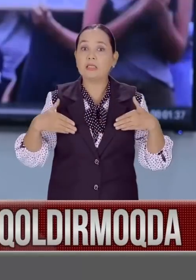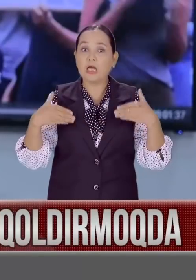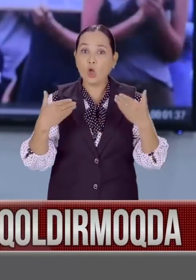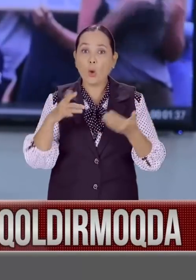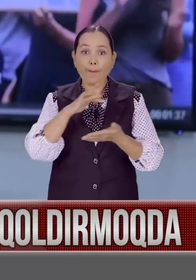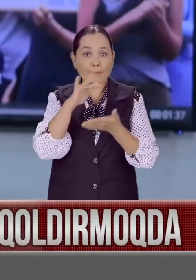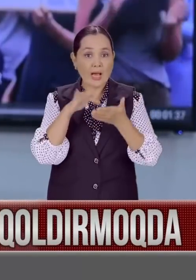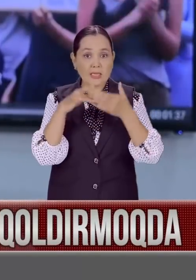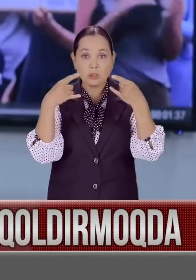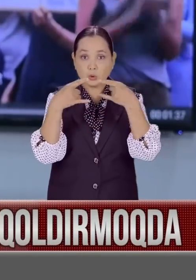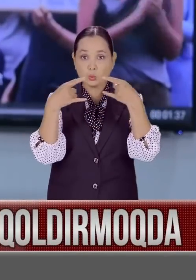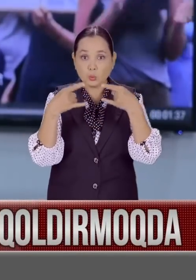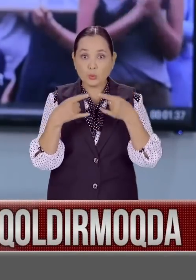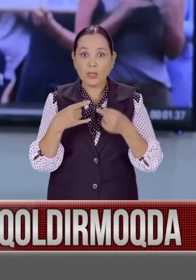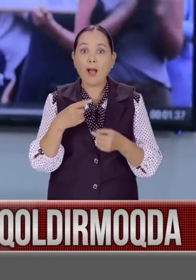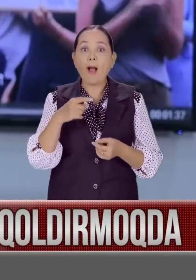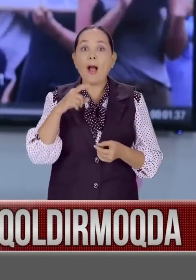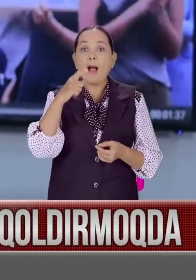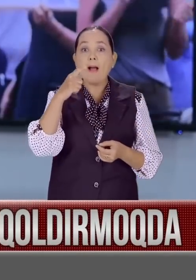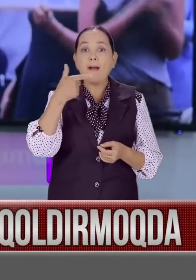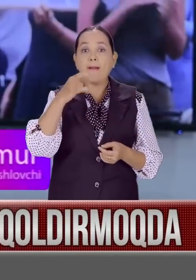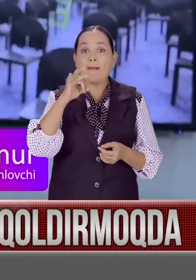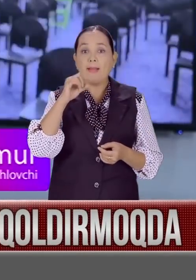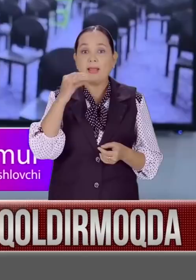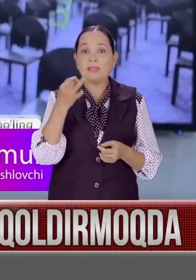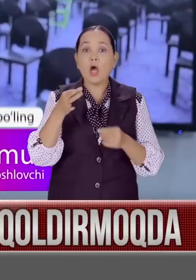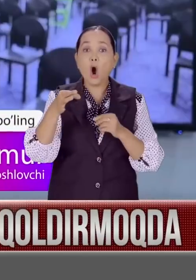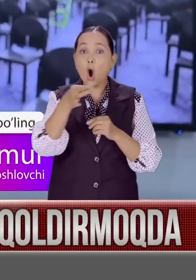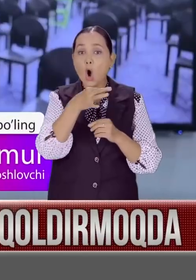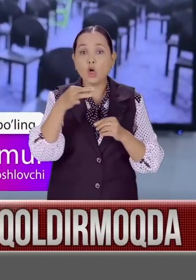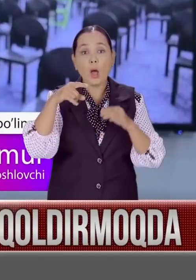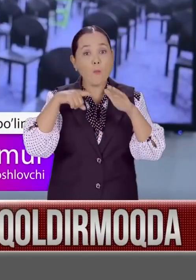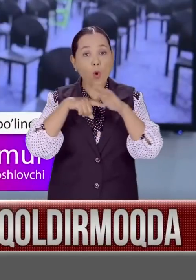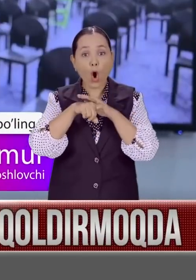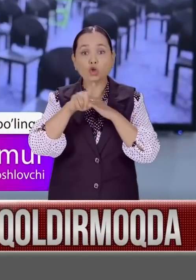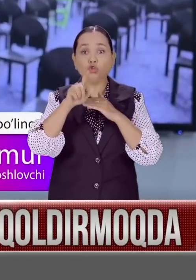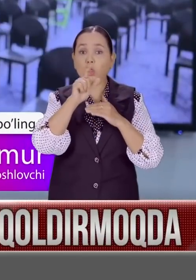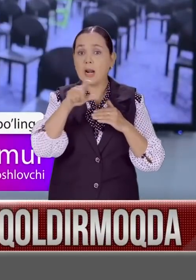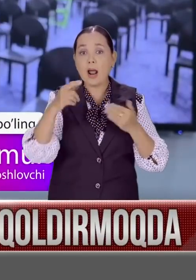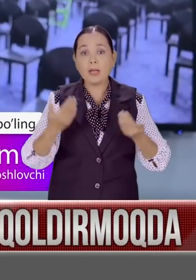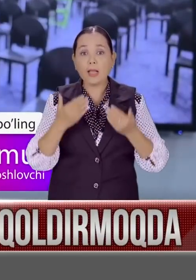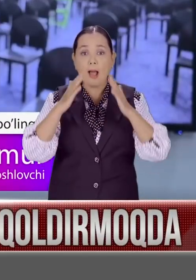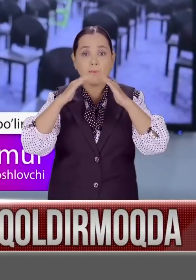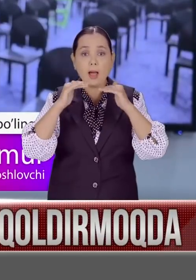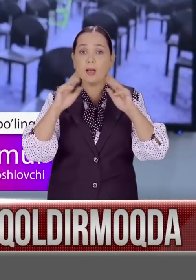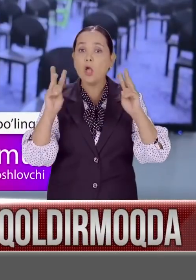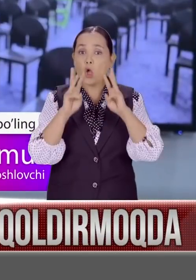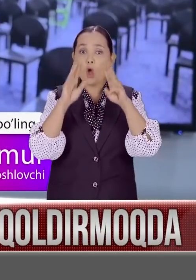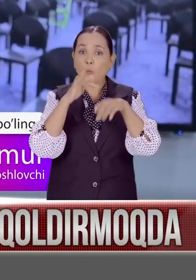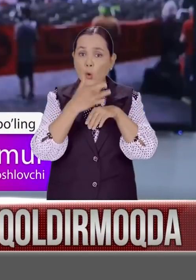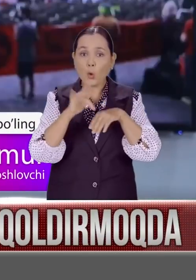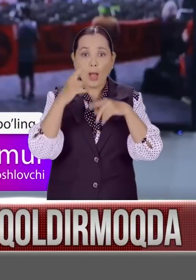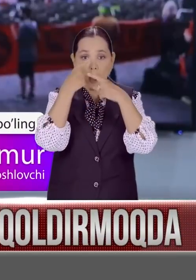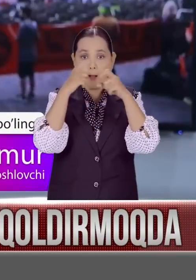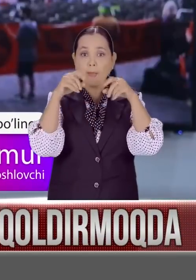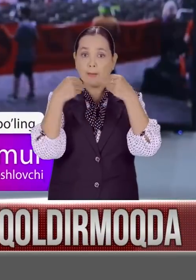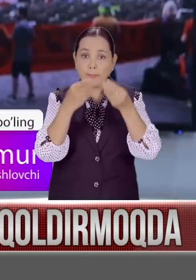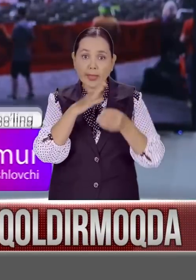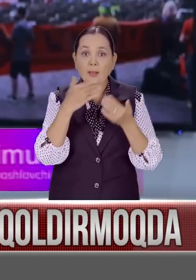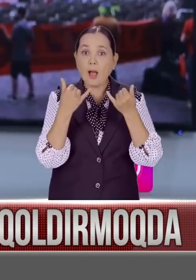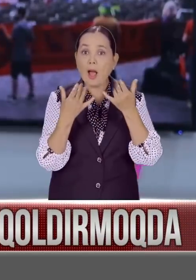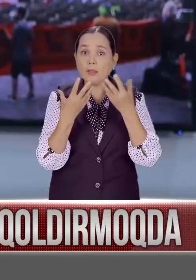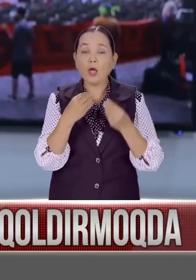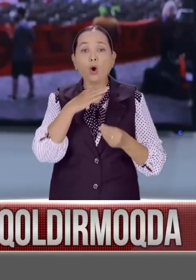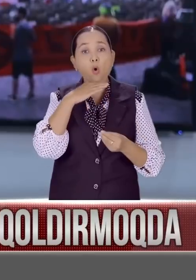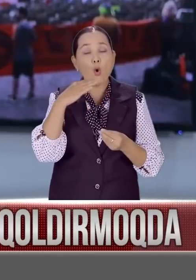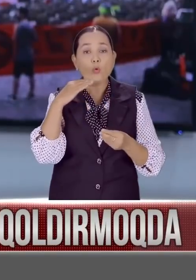Assalomu alaykum markaziy studiyadagilar. Gretsiyaning Lesbos orolidagi muhojirlar lageri yonib kulga aylangani haqida xabar bergan edik. Ayni